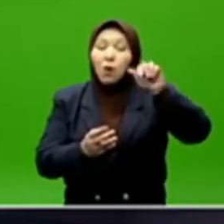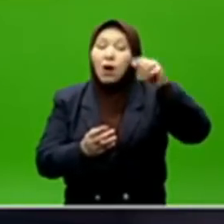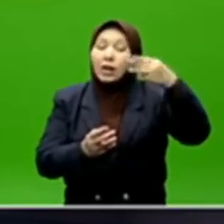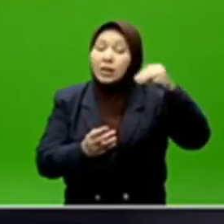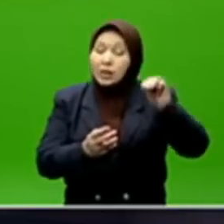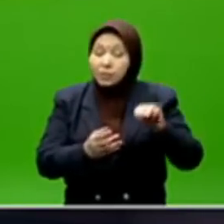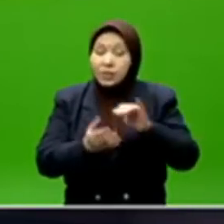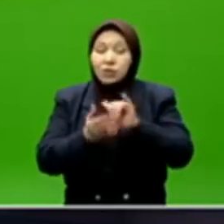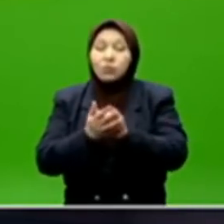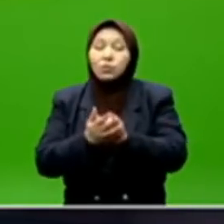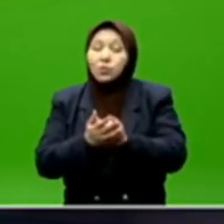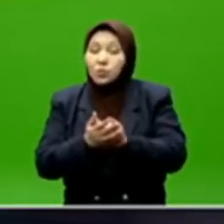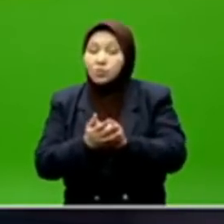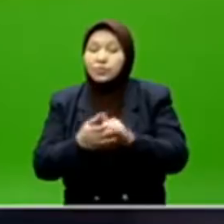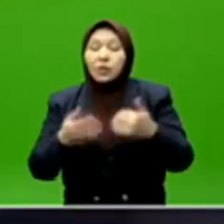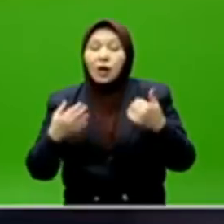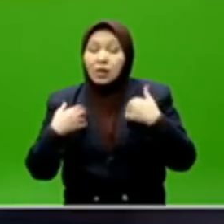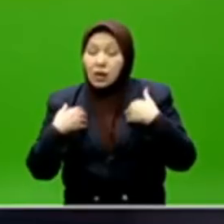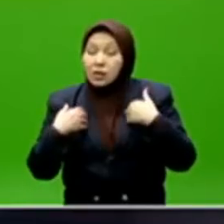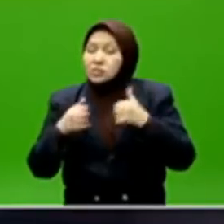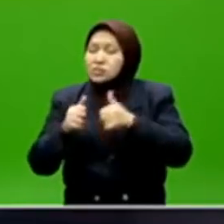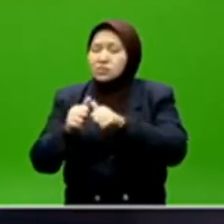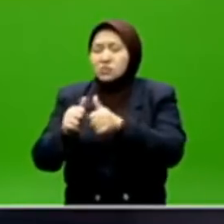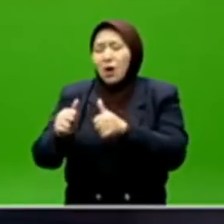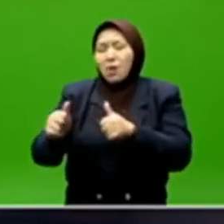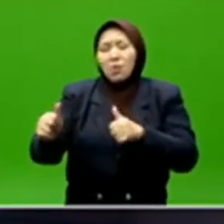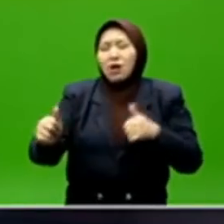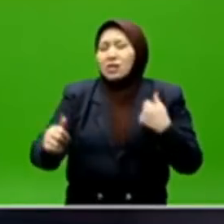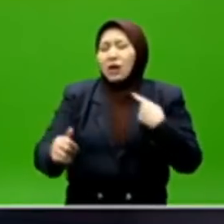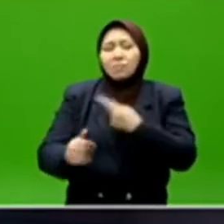an na'budal asnam, iaitu jauhkanlah kami